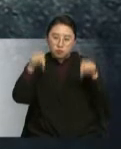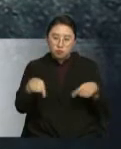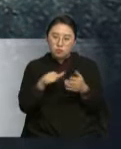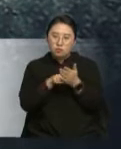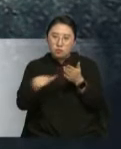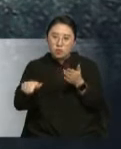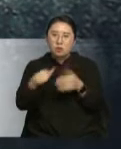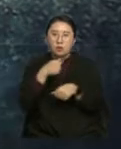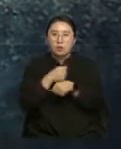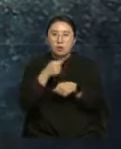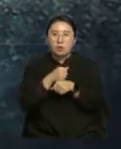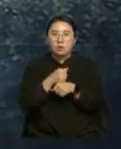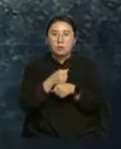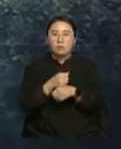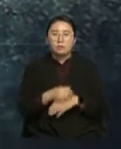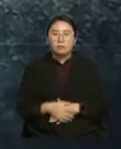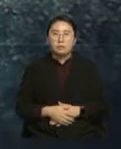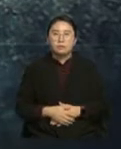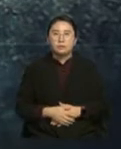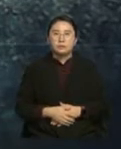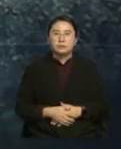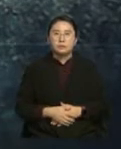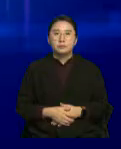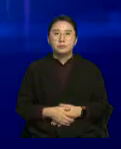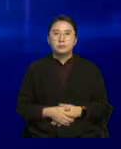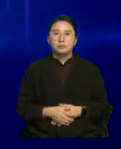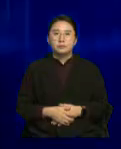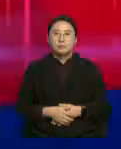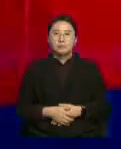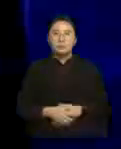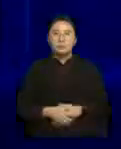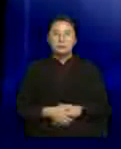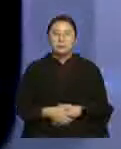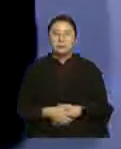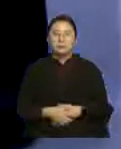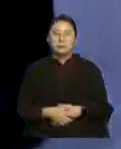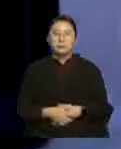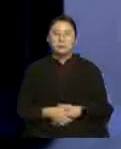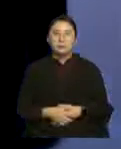취재 결과 확인됐습니다. 보도에 태윤형 기자입니다.